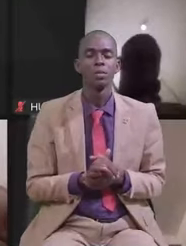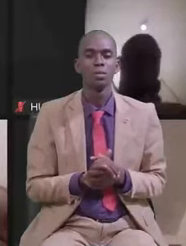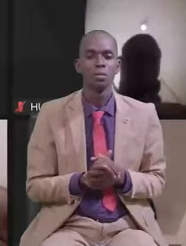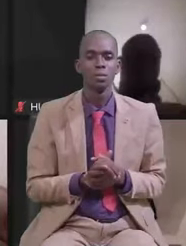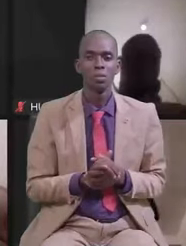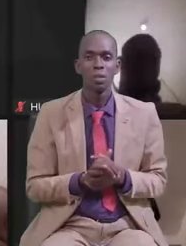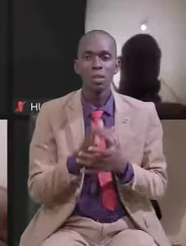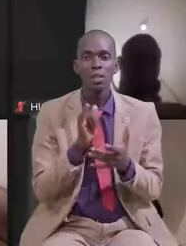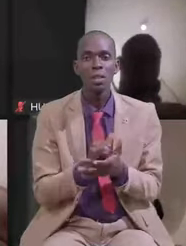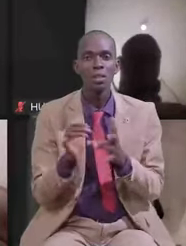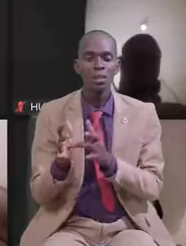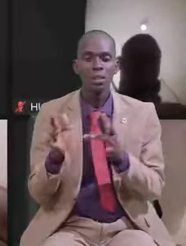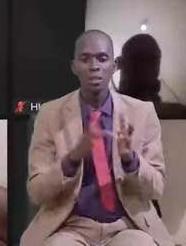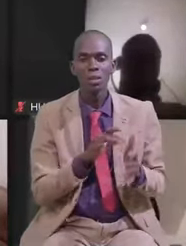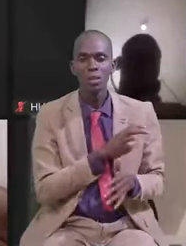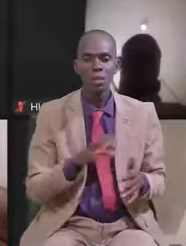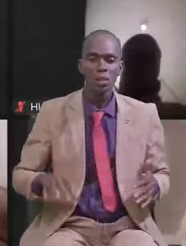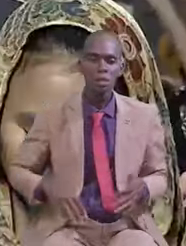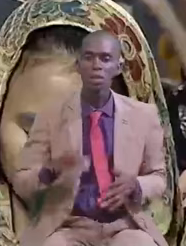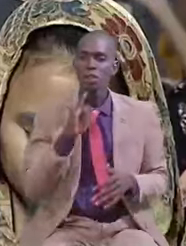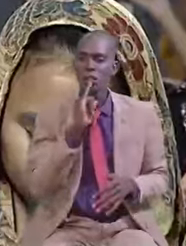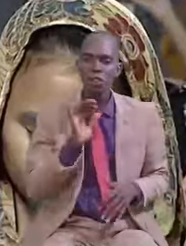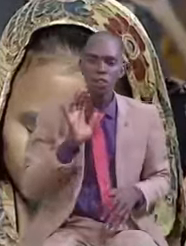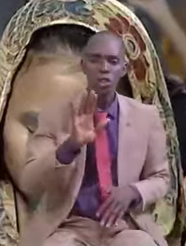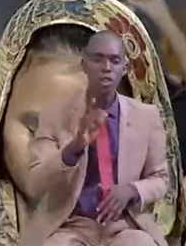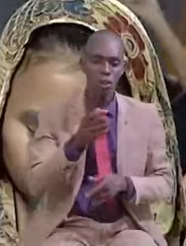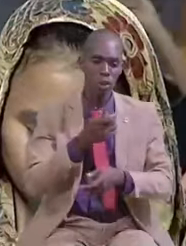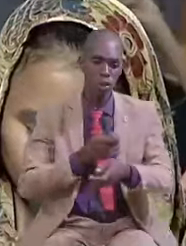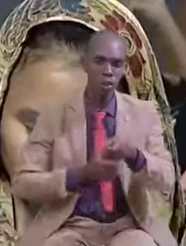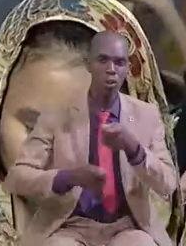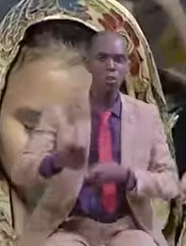que Jésus est votre substitut.